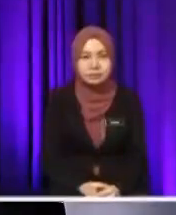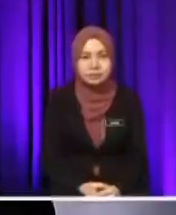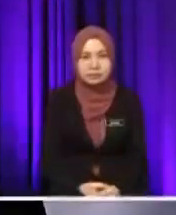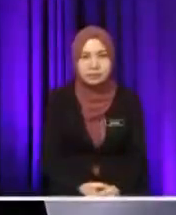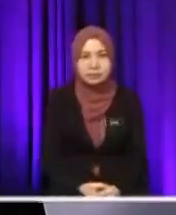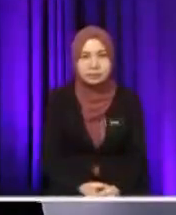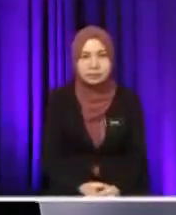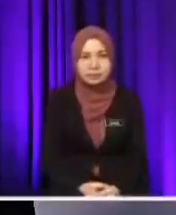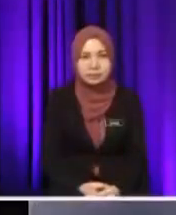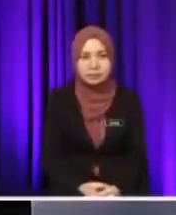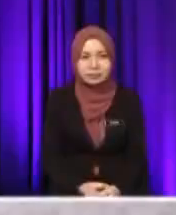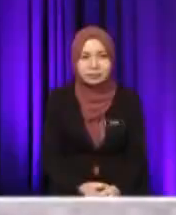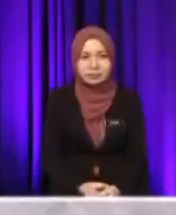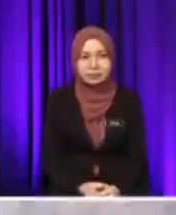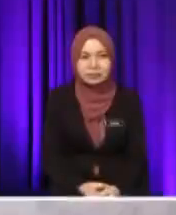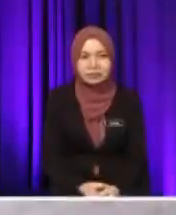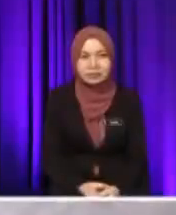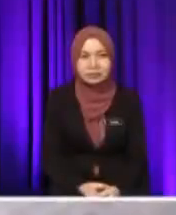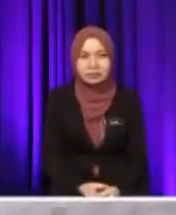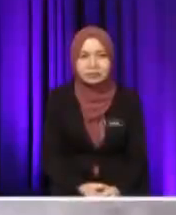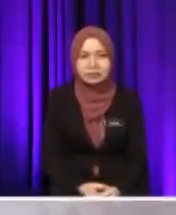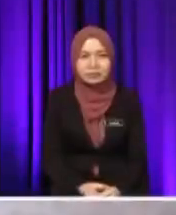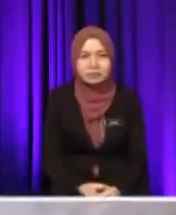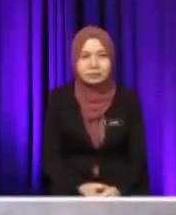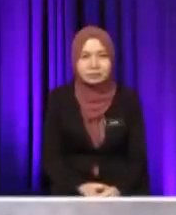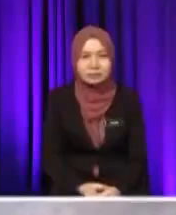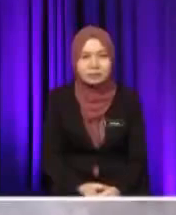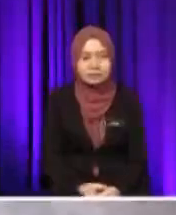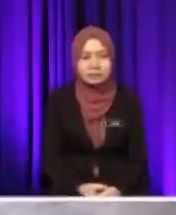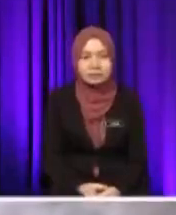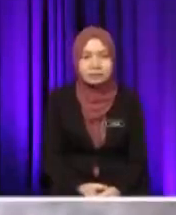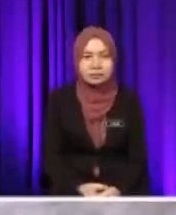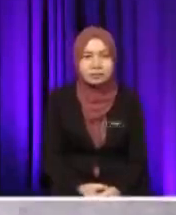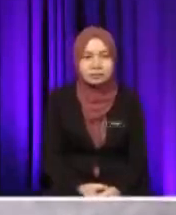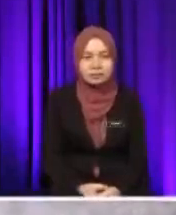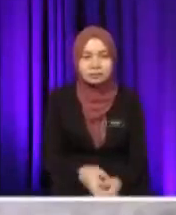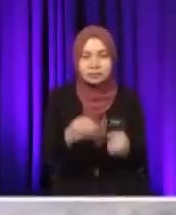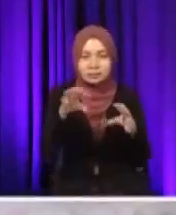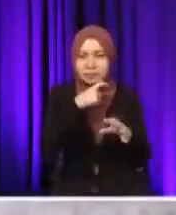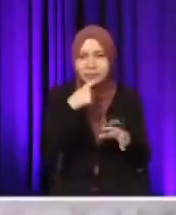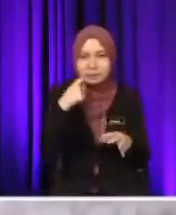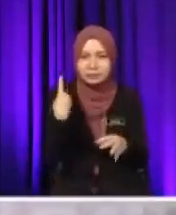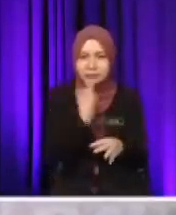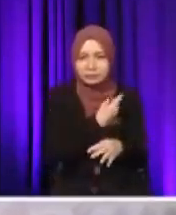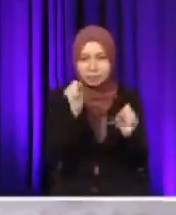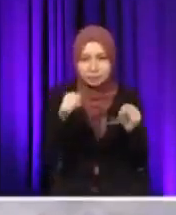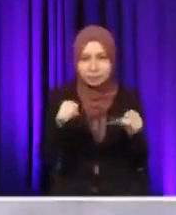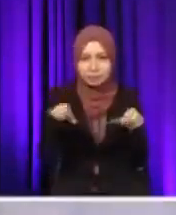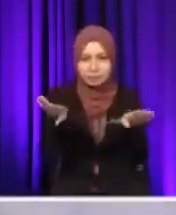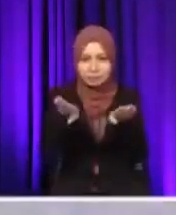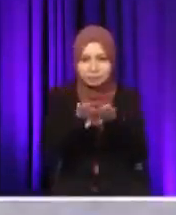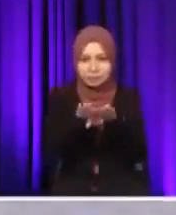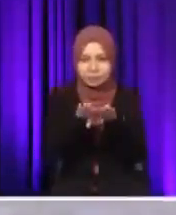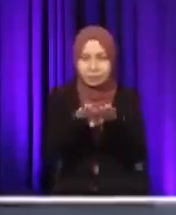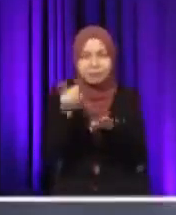Tak lama nanti, bang. Kita sorry semua. Dan selepas dia dah kering, kita boleh tutup dia pakai penutup tu. Stiker tu. Pakai stiker.